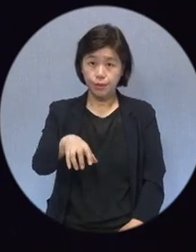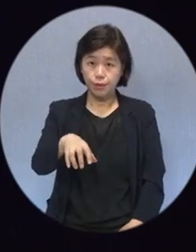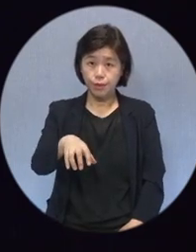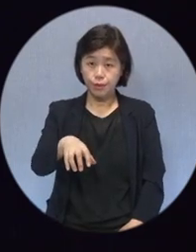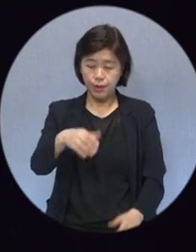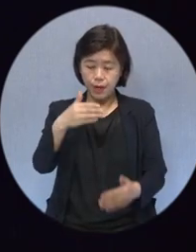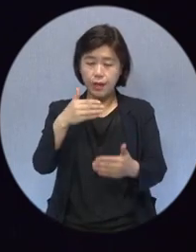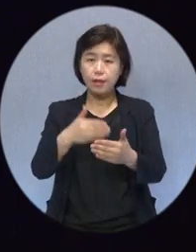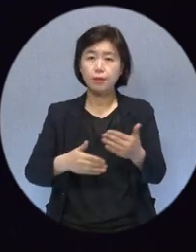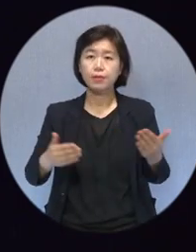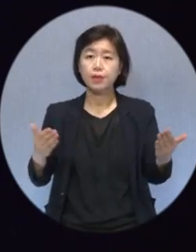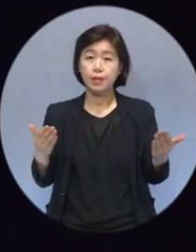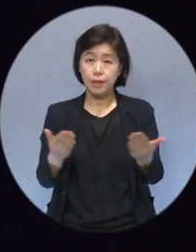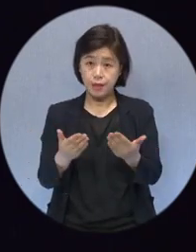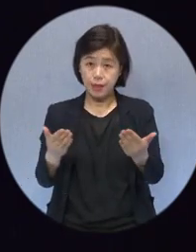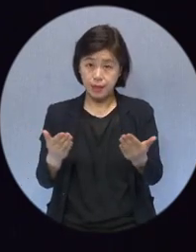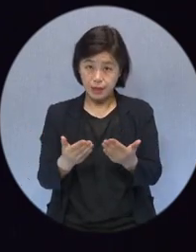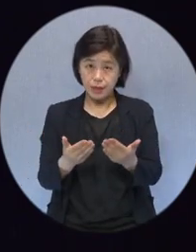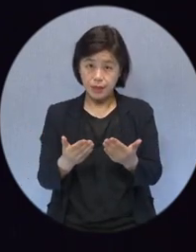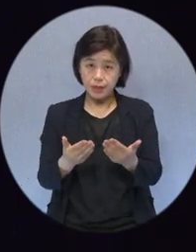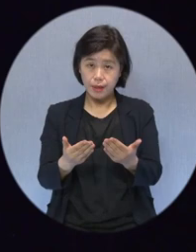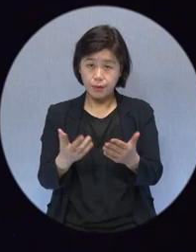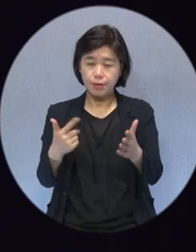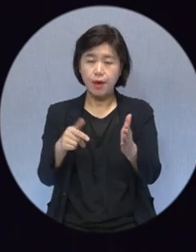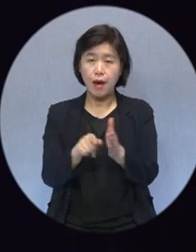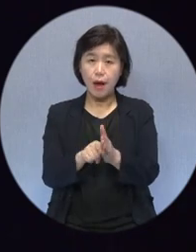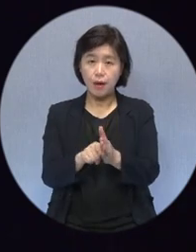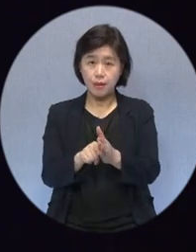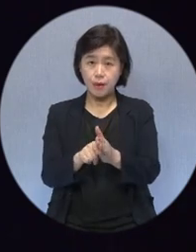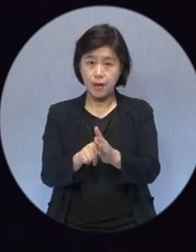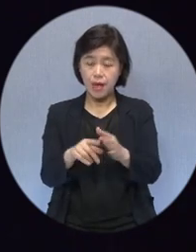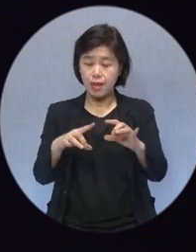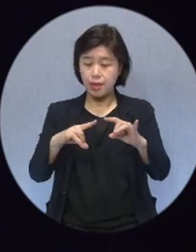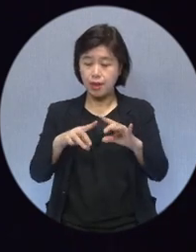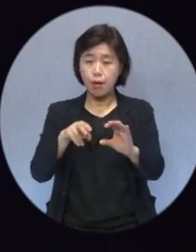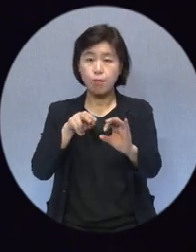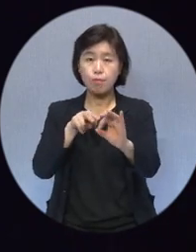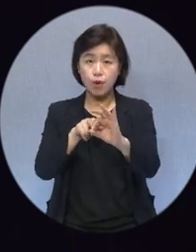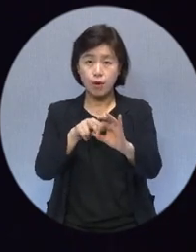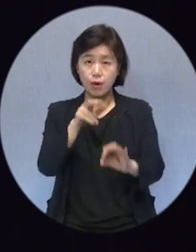잔업을 밝게 켤 플러그가 나온다.